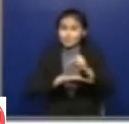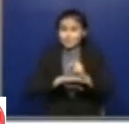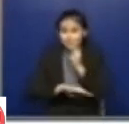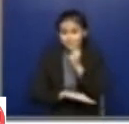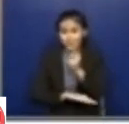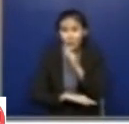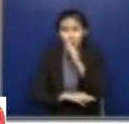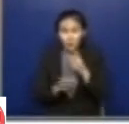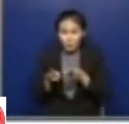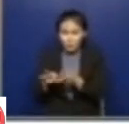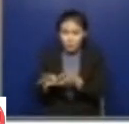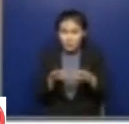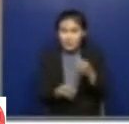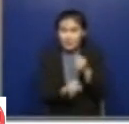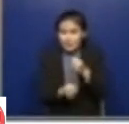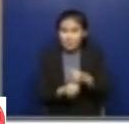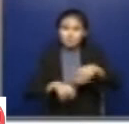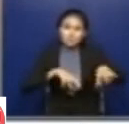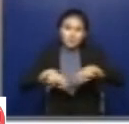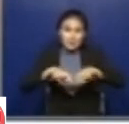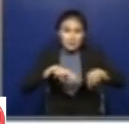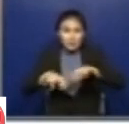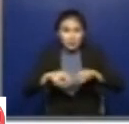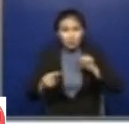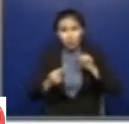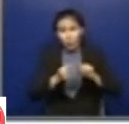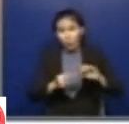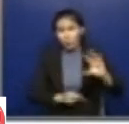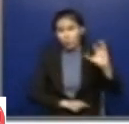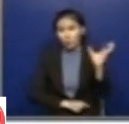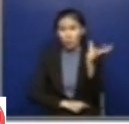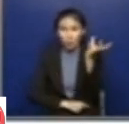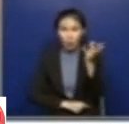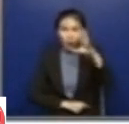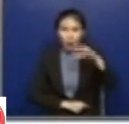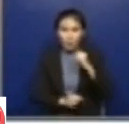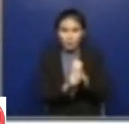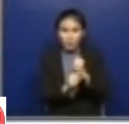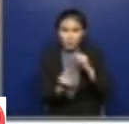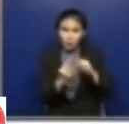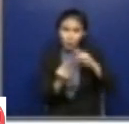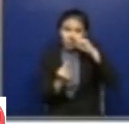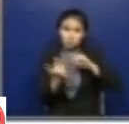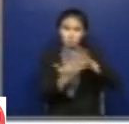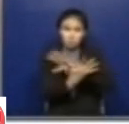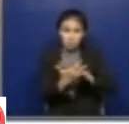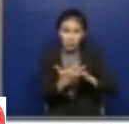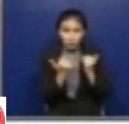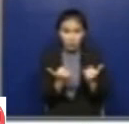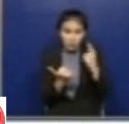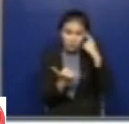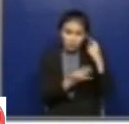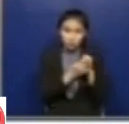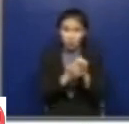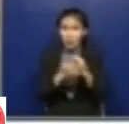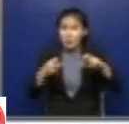ฏิบัติในการจัดการทำเหมืองแบบสากลถูกนำมาใช้ในประเทศไทยเรานำไปปฏิบัติเพื่อช่วยป้องกันปัญหาต่างๆจ